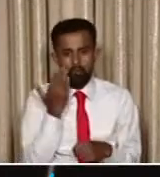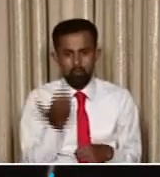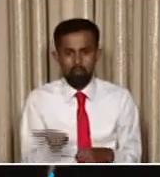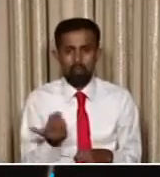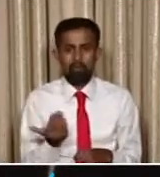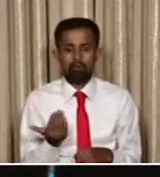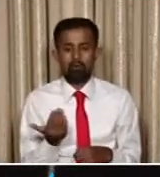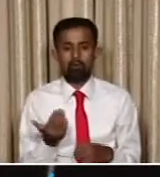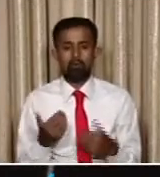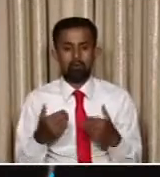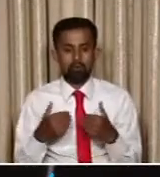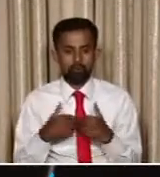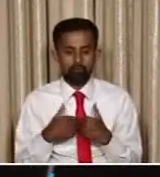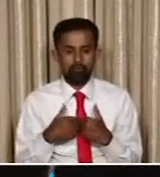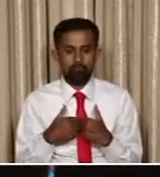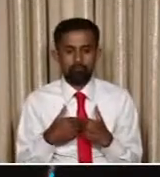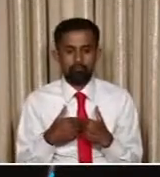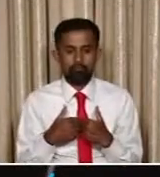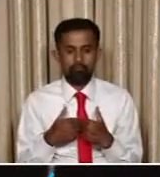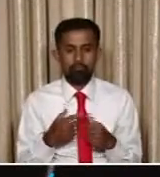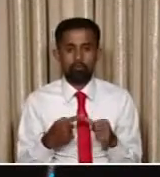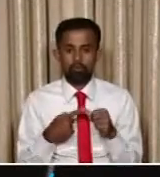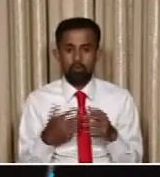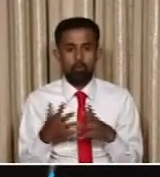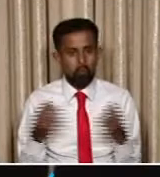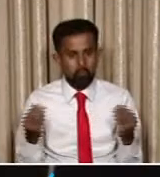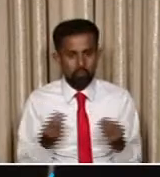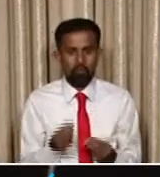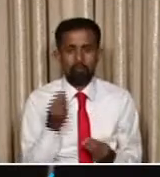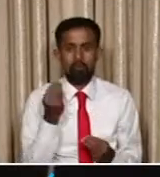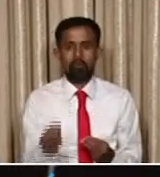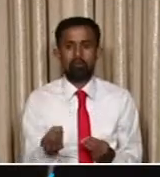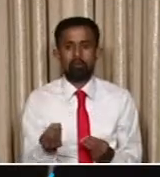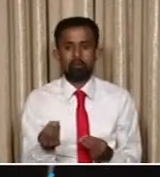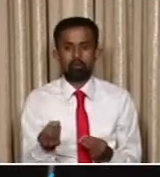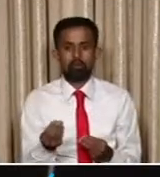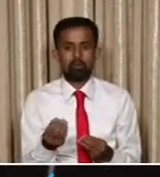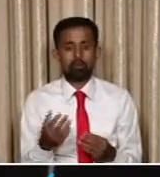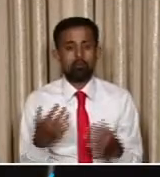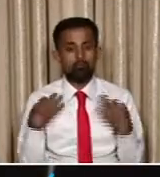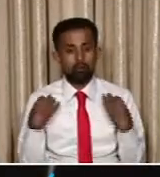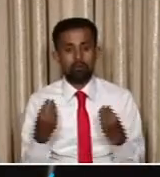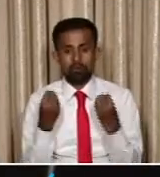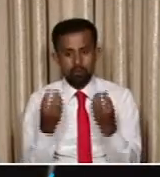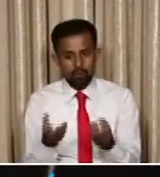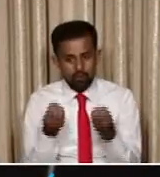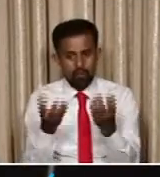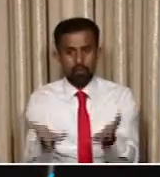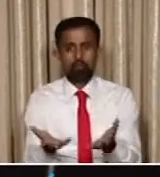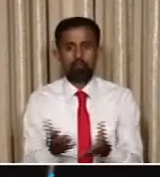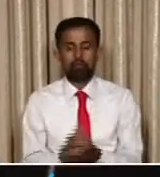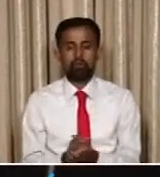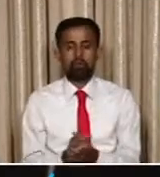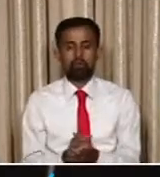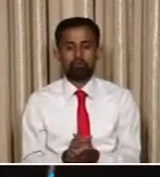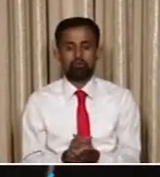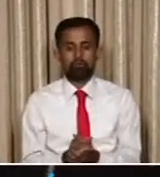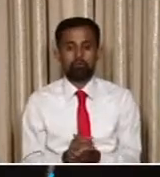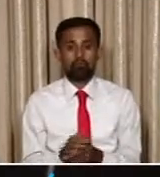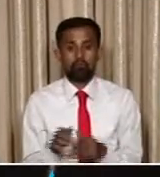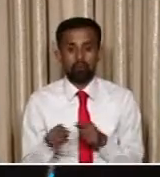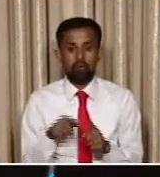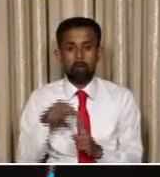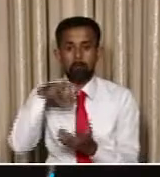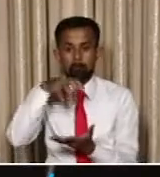මේවා අපි මේ විසඳන්න ඕනේ. මේ මිනිස්සුන්ට ෆැසිලිටේට් කරන්න ඕනේ. මේ වගේ මේ